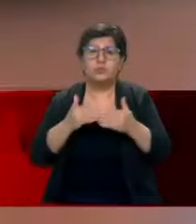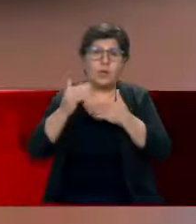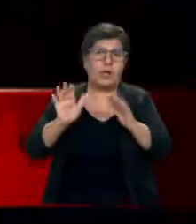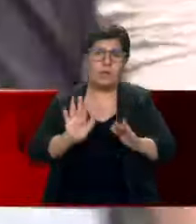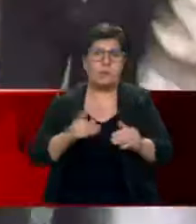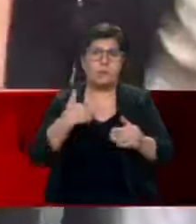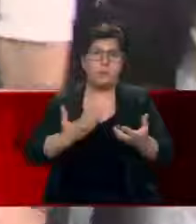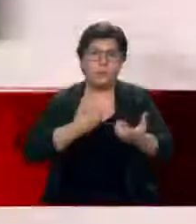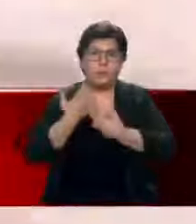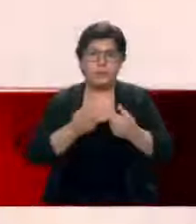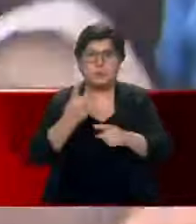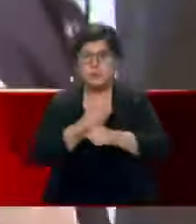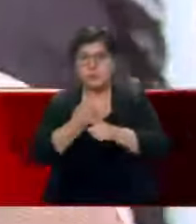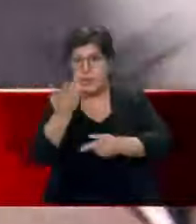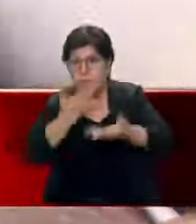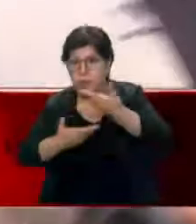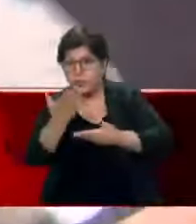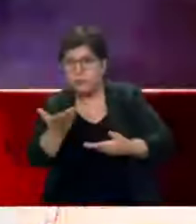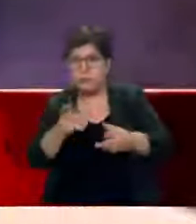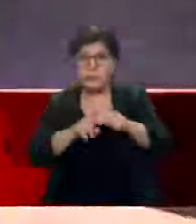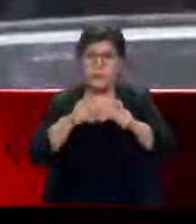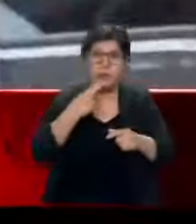gelecek. Bir şey söyleyecek misiniz Dilan Hanım?